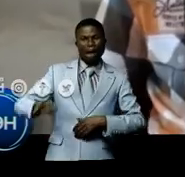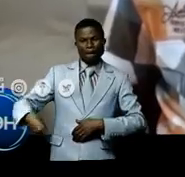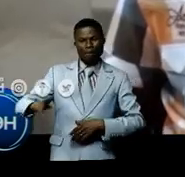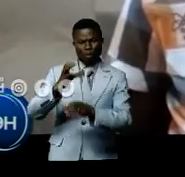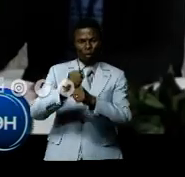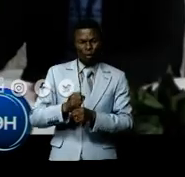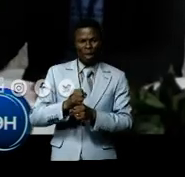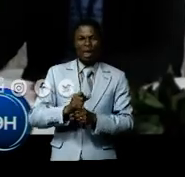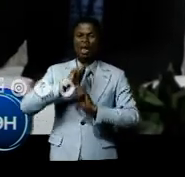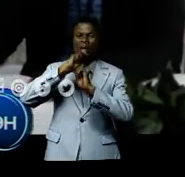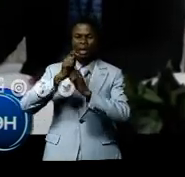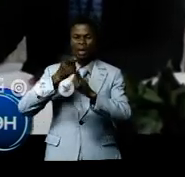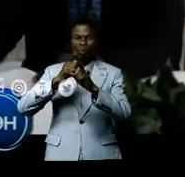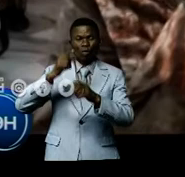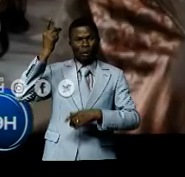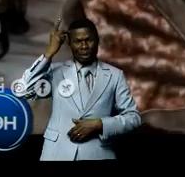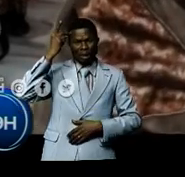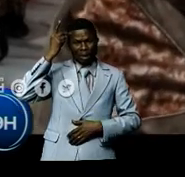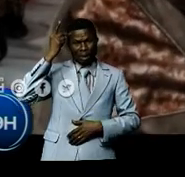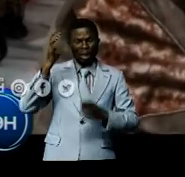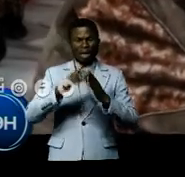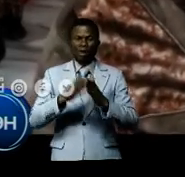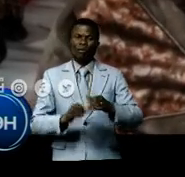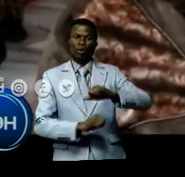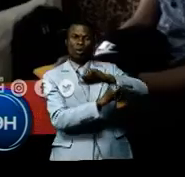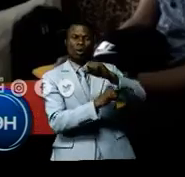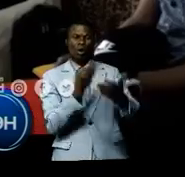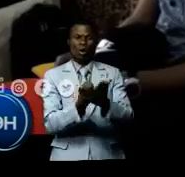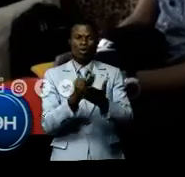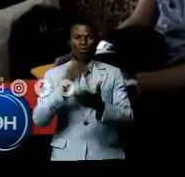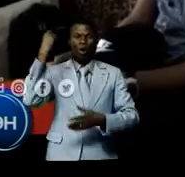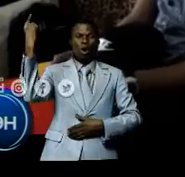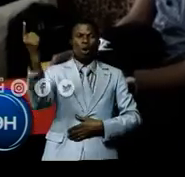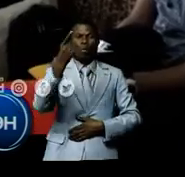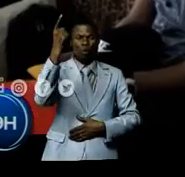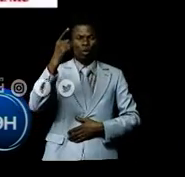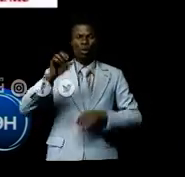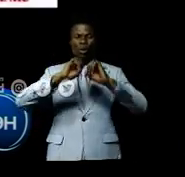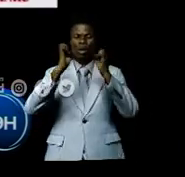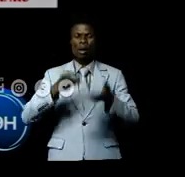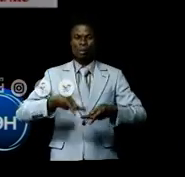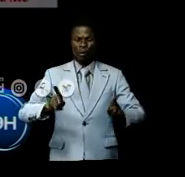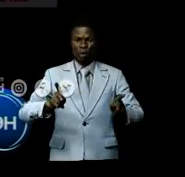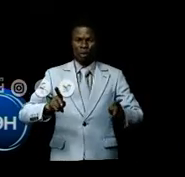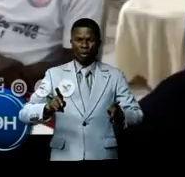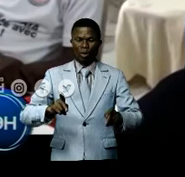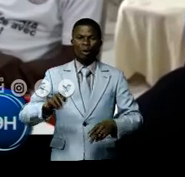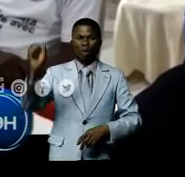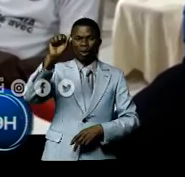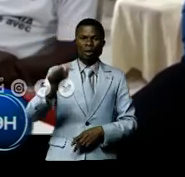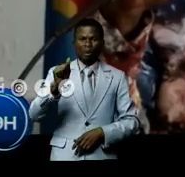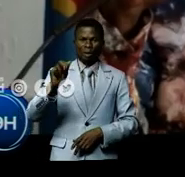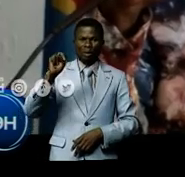de cette dotation du gouvernement central avec l'appui des fonds mondiaux par l'entremise des Luman, Sanrou et